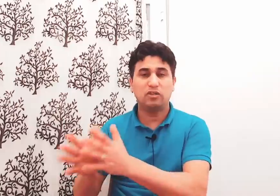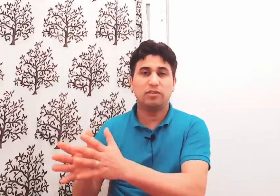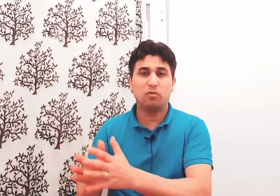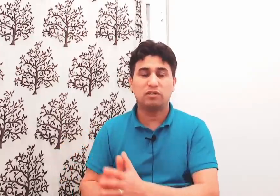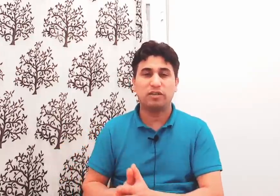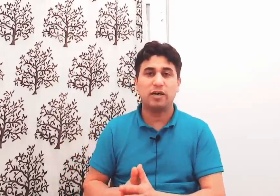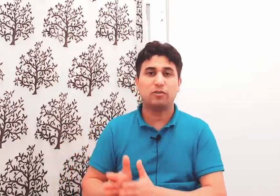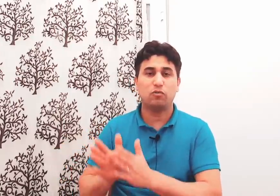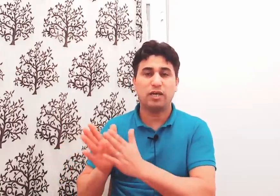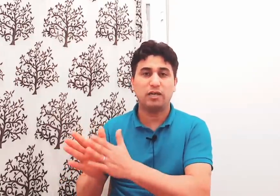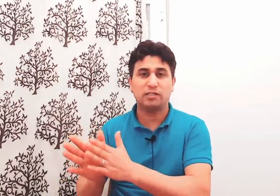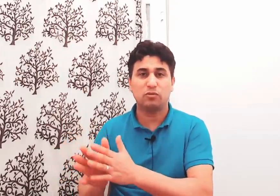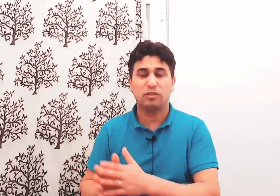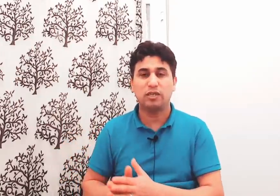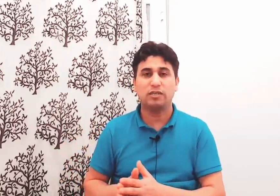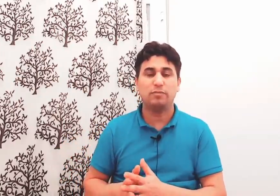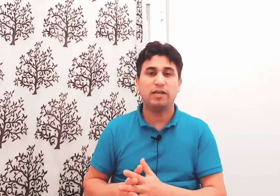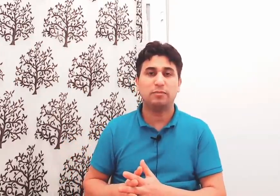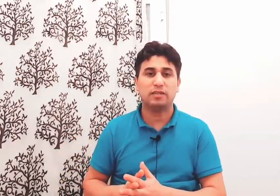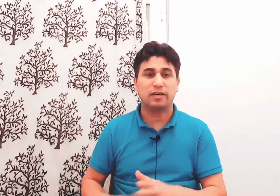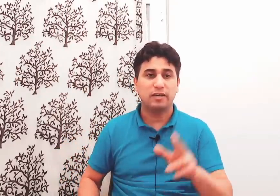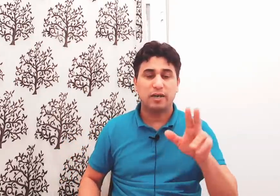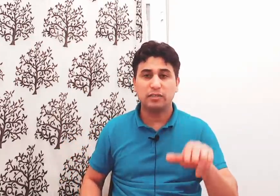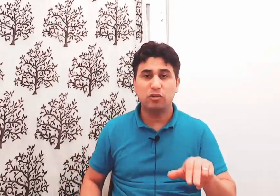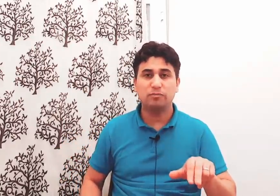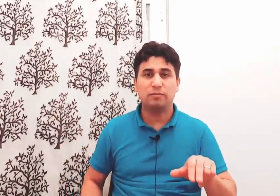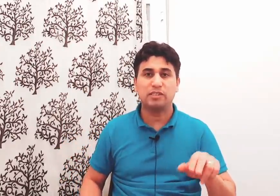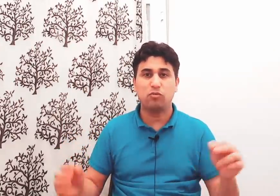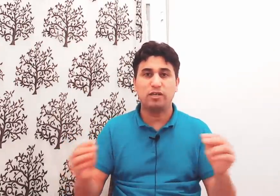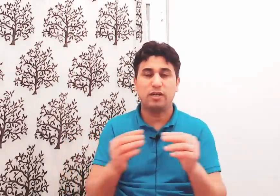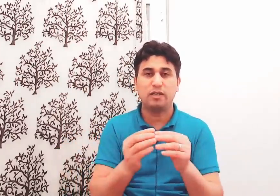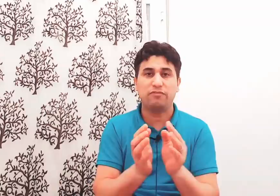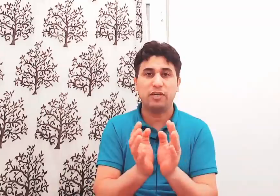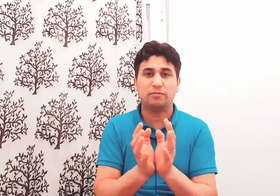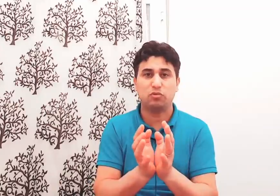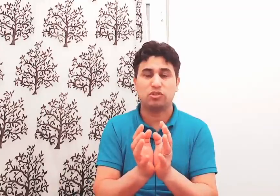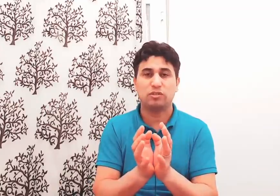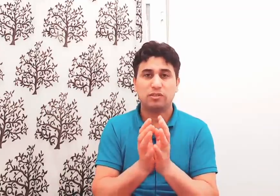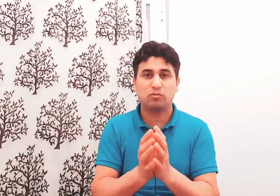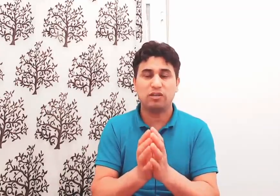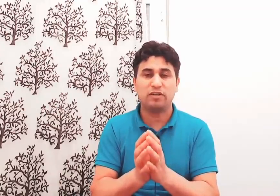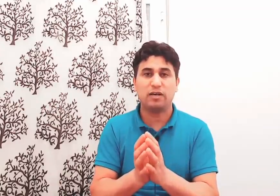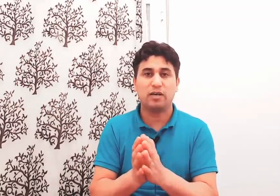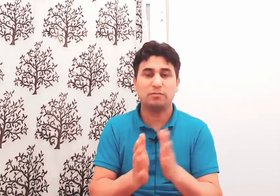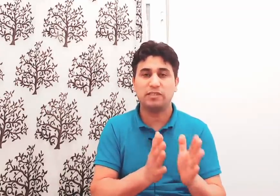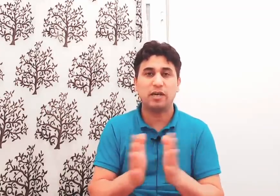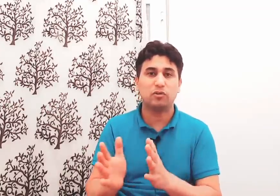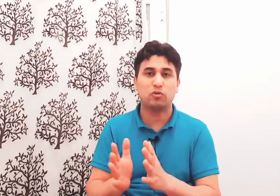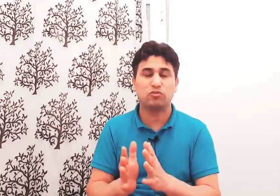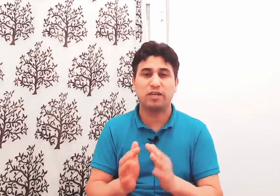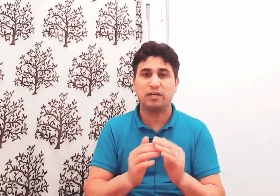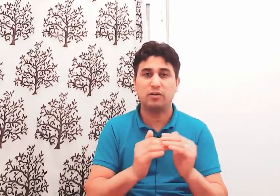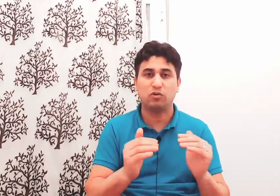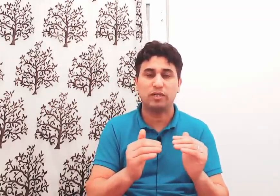شحال عندهم ديال الوقت في النهار وشحال خاصو يعني يبعد من الدار. غادي نقول لكم دابا السويع لهاد الفئات بجوج، السويع في النهار اش من ساعه